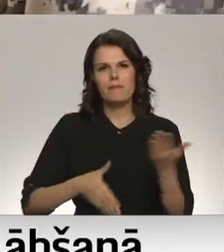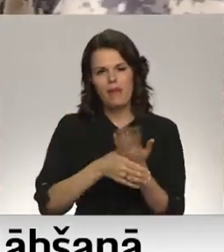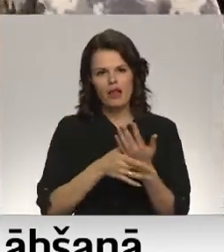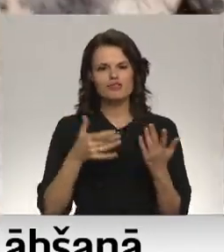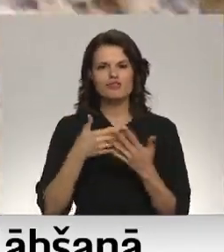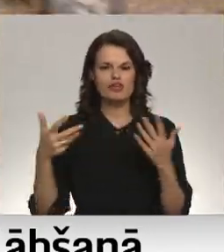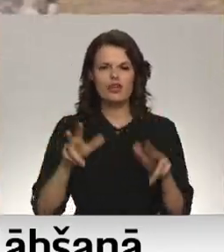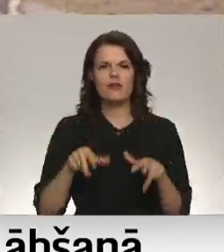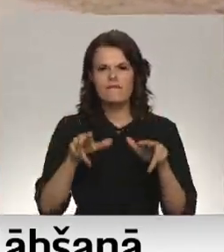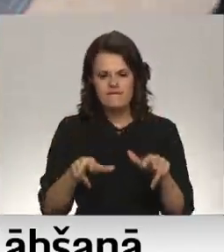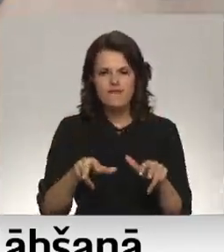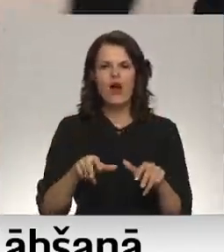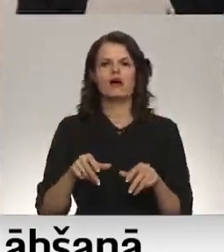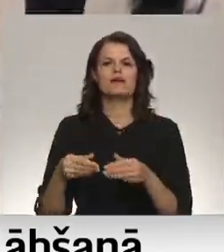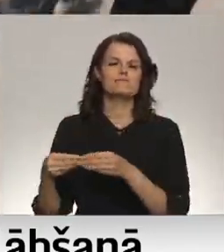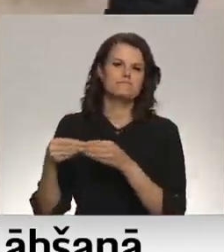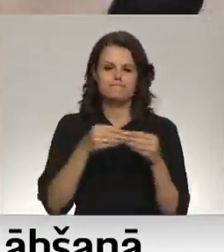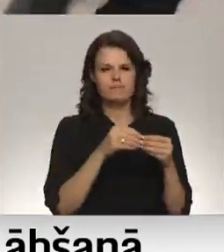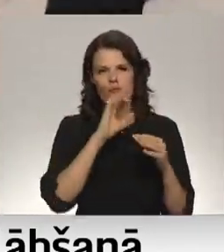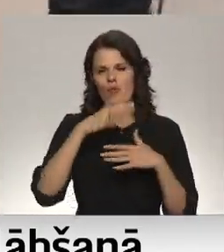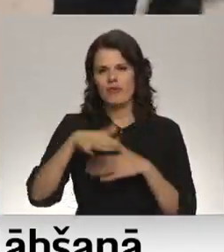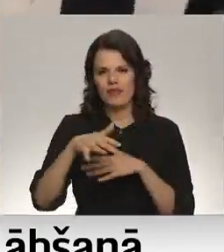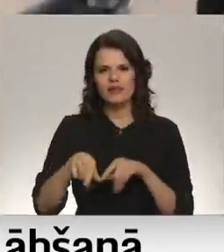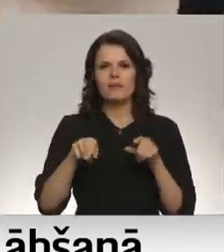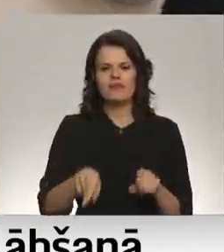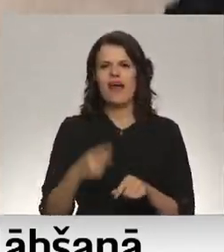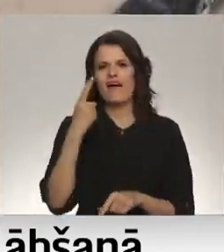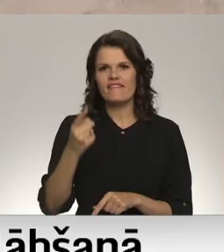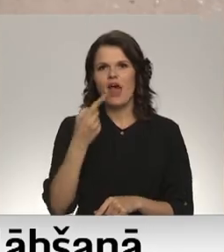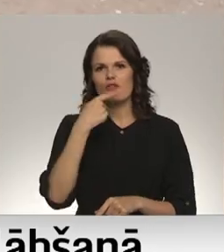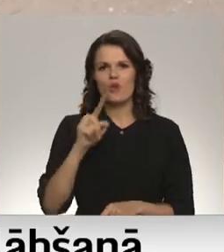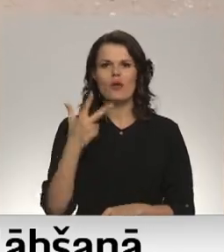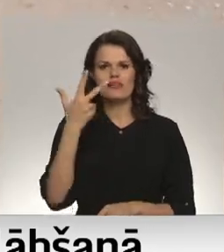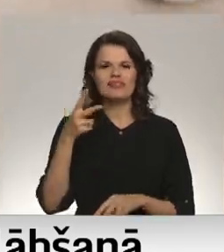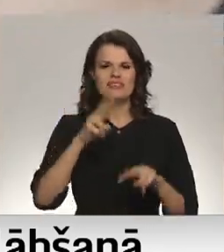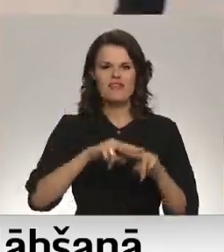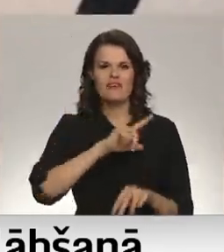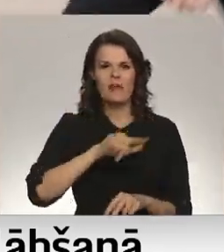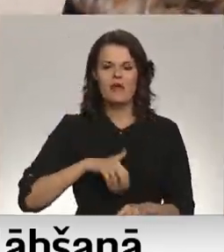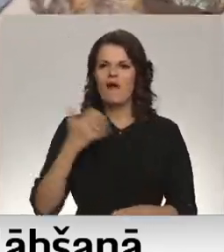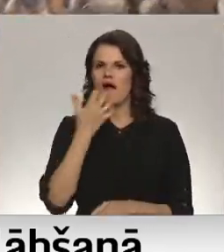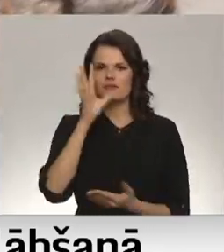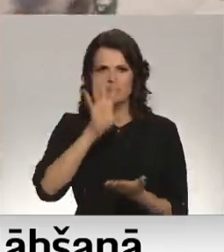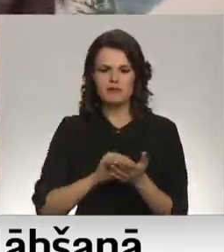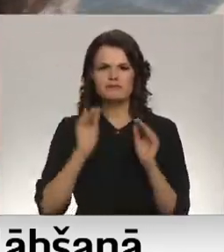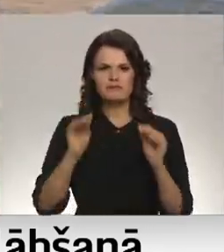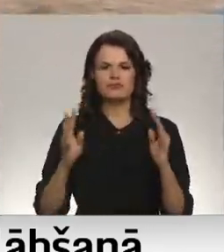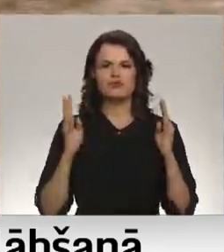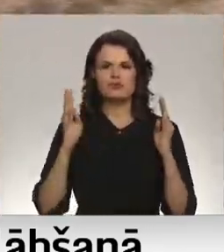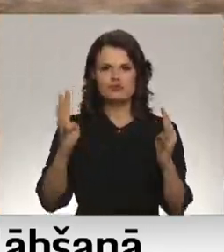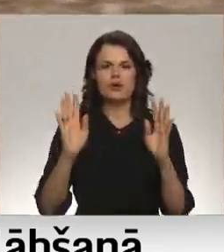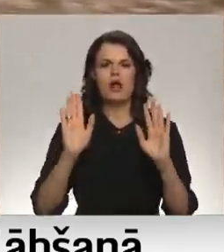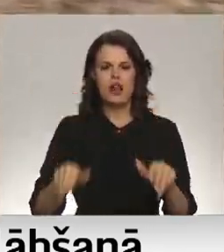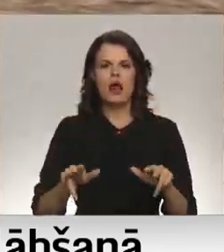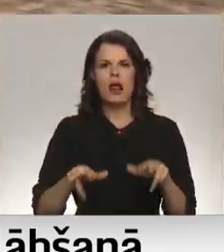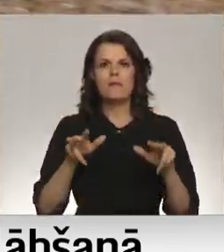krupjiem nokļūt Vaidas dīķī. Šobrīd šī ir viena no trim vietām Latvijā, kur pēc ārvalstu pieredzes tiek uzstādīti žogi, lai